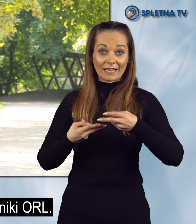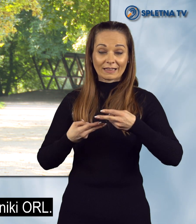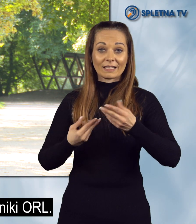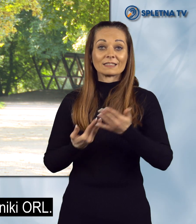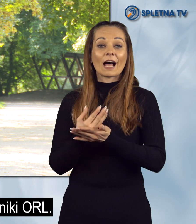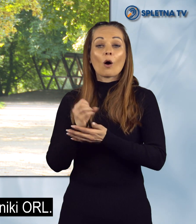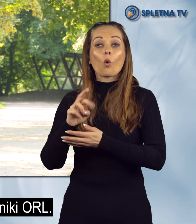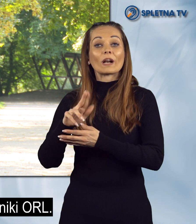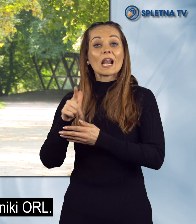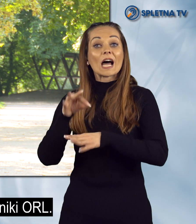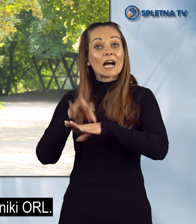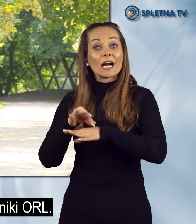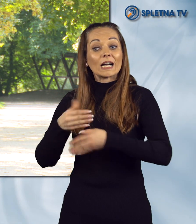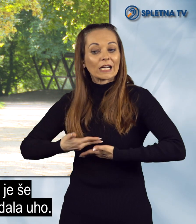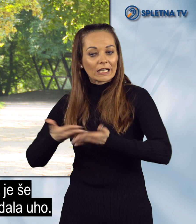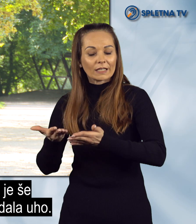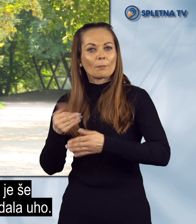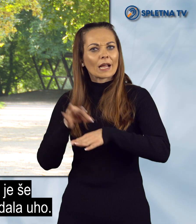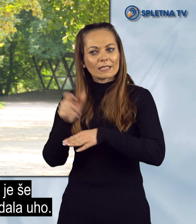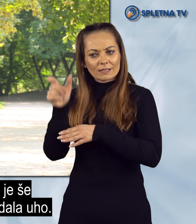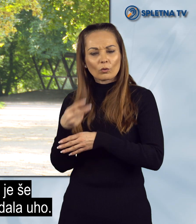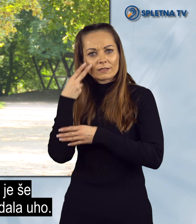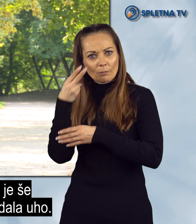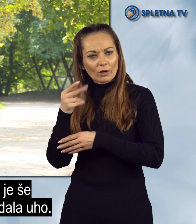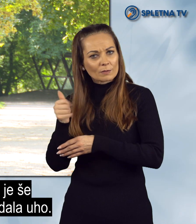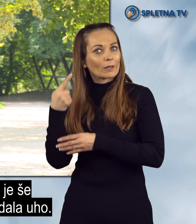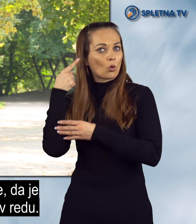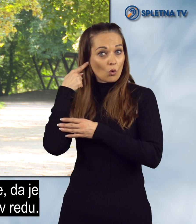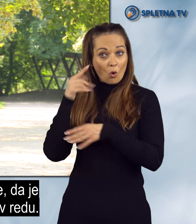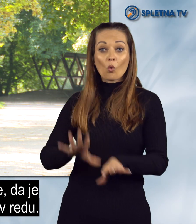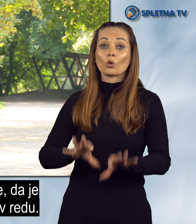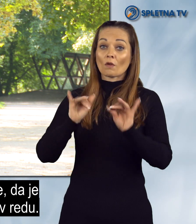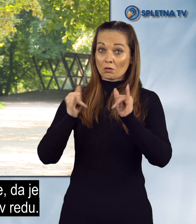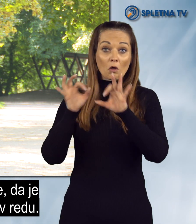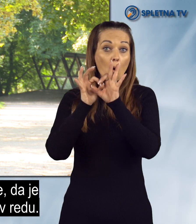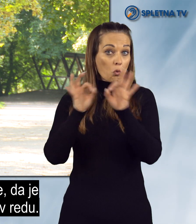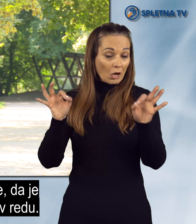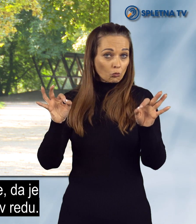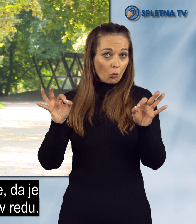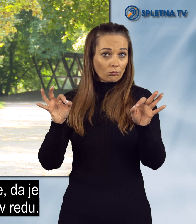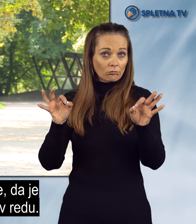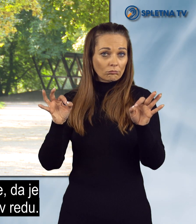na ORL kliniki. Zdravnica je pogledala pač še enkrat uho, ugotovila, da je fizično vse v redu.